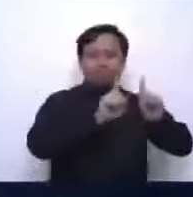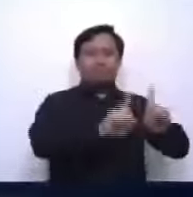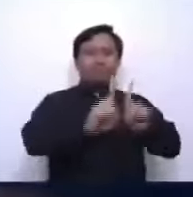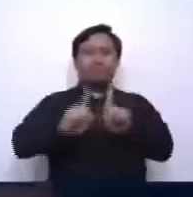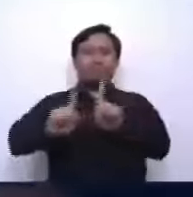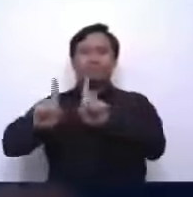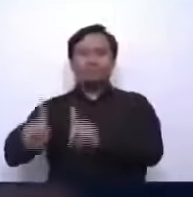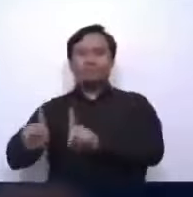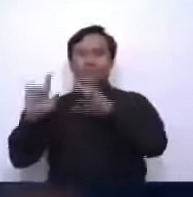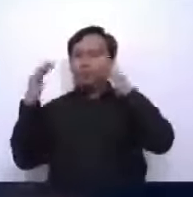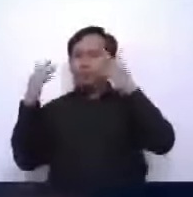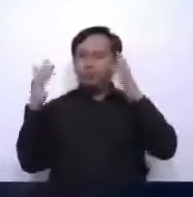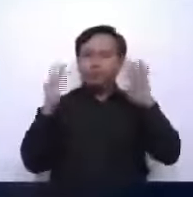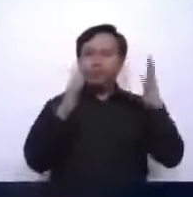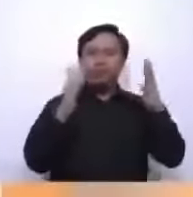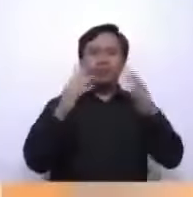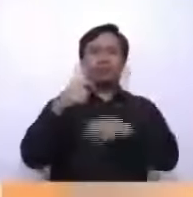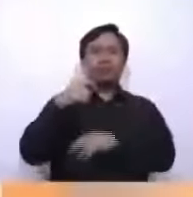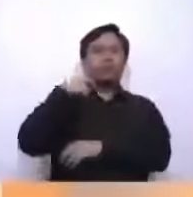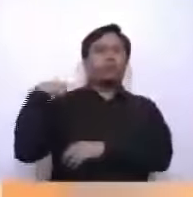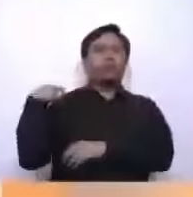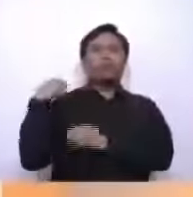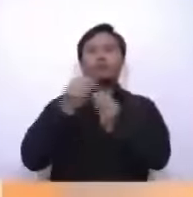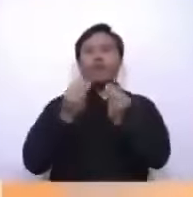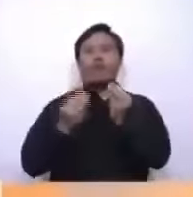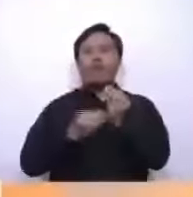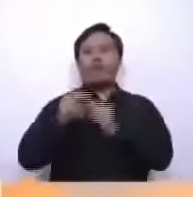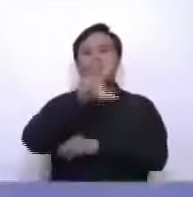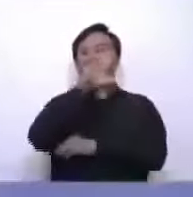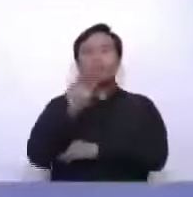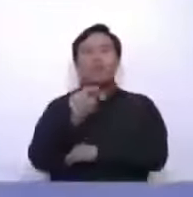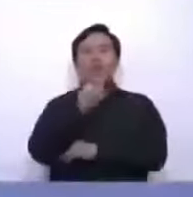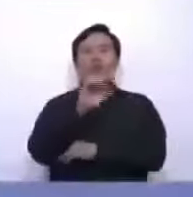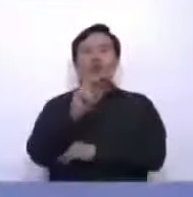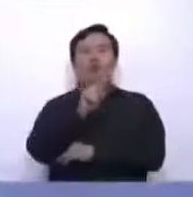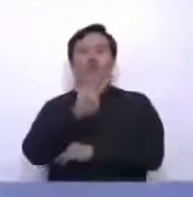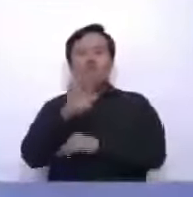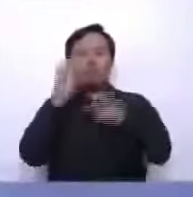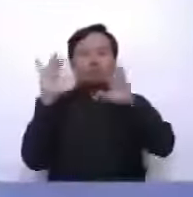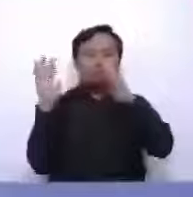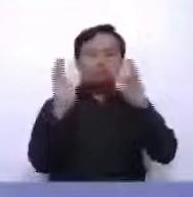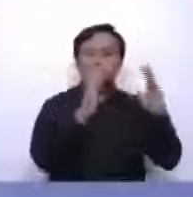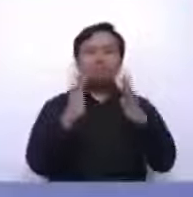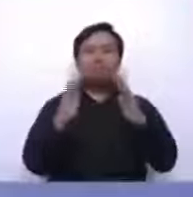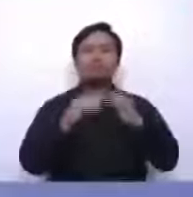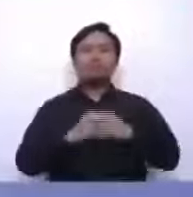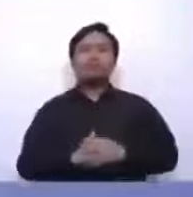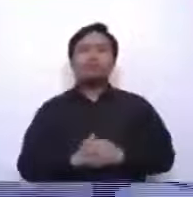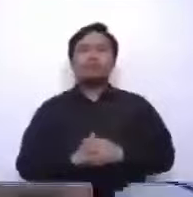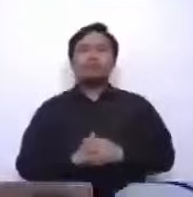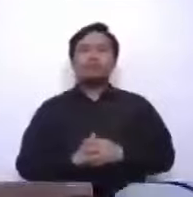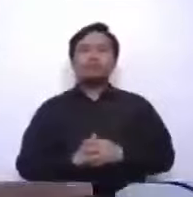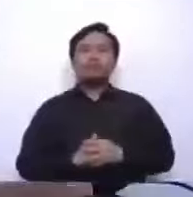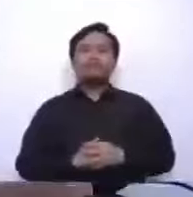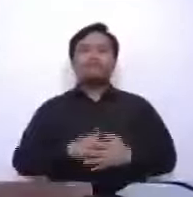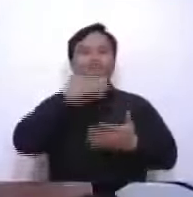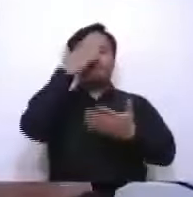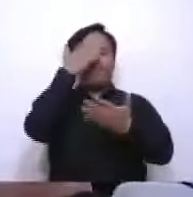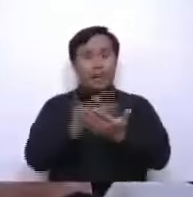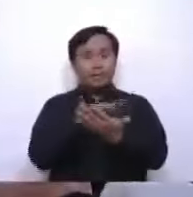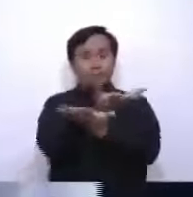pasangan calon gubernur dan wakil gubernur Jawa Barat 2024. Baik, terima kasih banyak hadirin semua yang